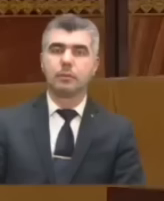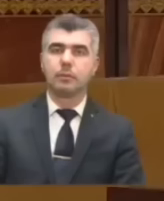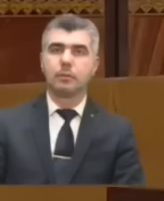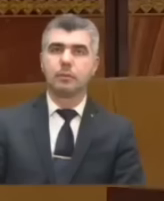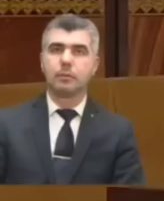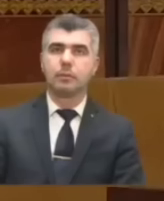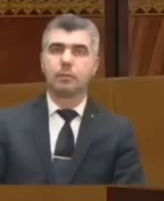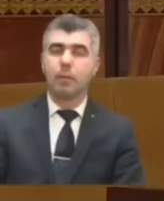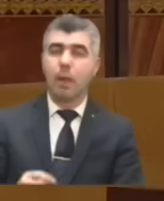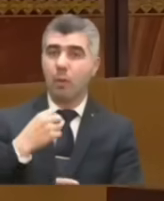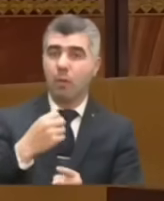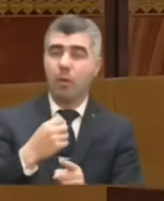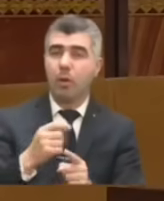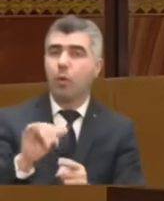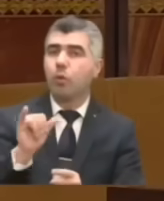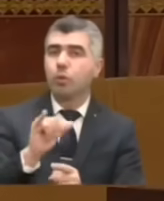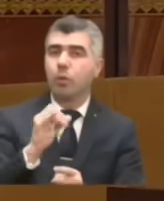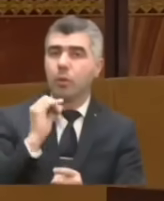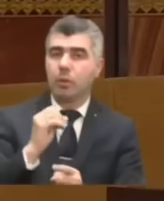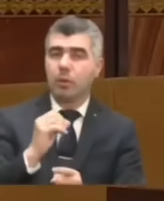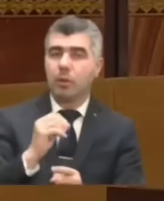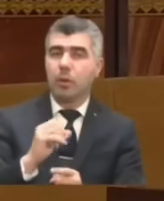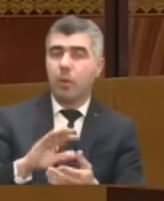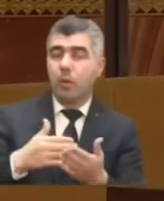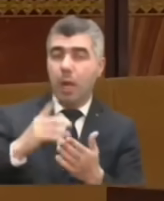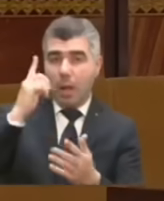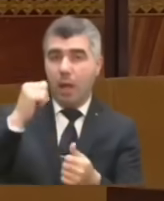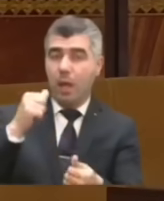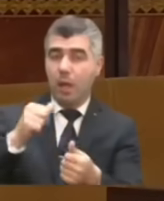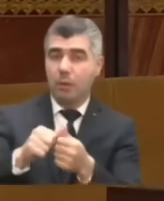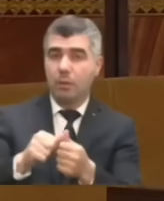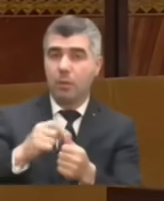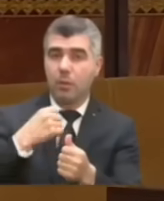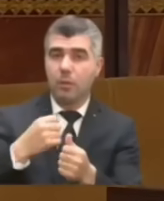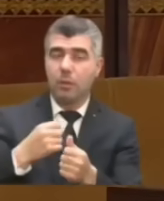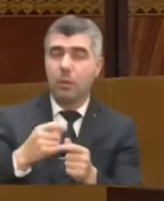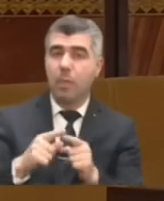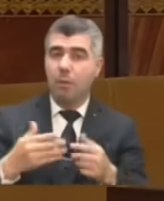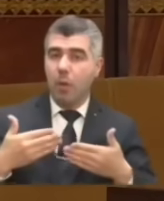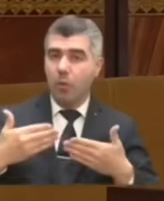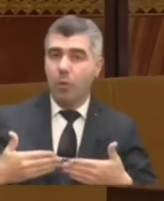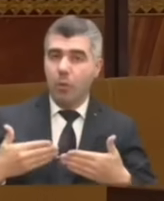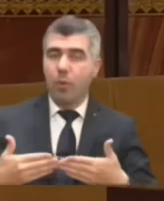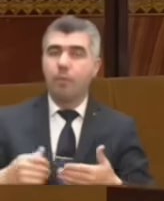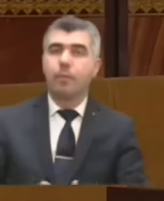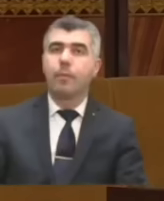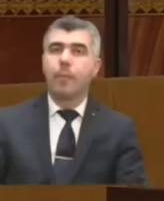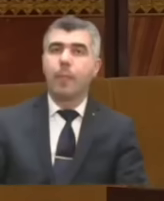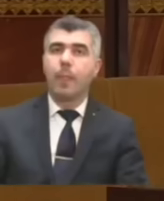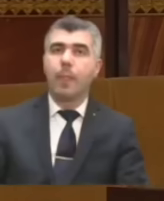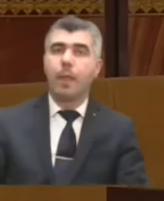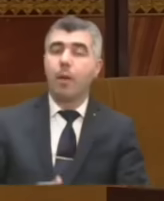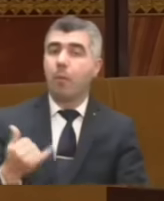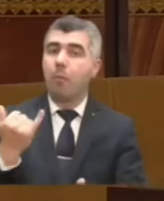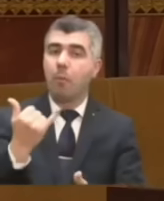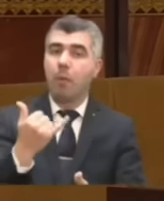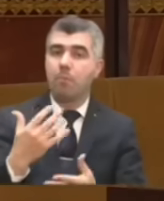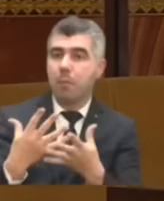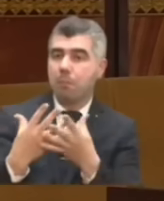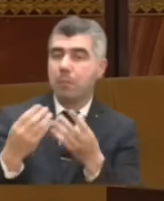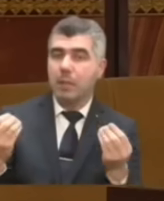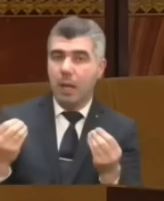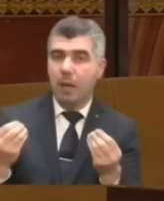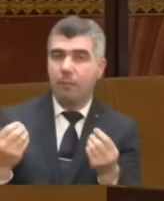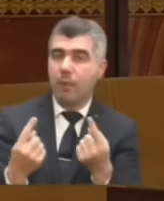بخصوص الحق الذي يورد بباطل السيد الوزير، لا نحتاج إلى تذكيركم بسياق وطني اليوم طابعه هو وجود فئة